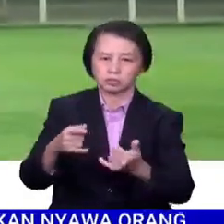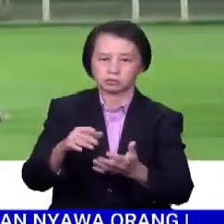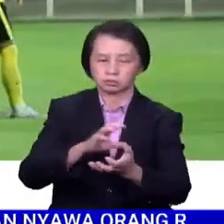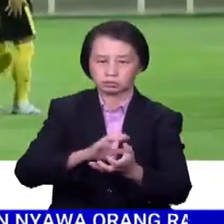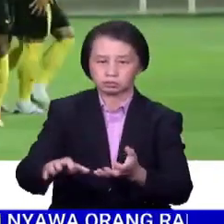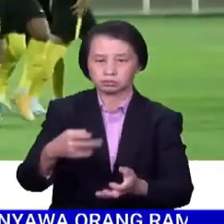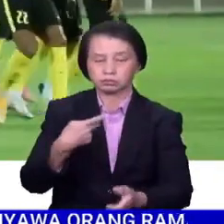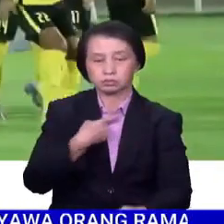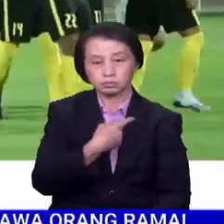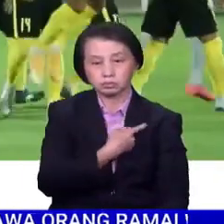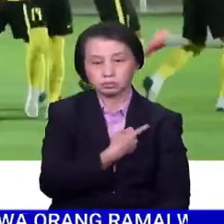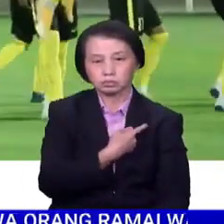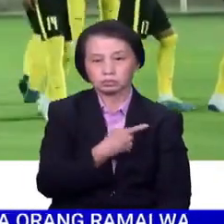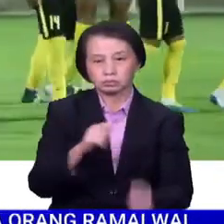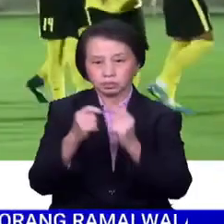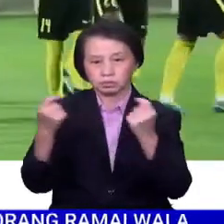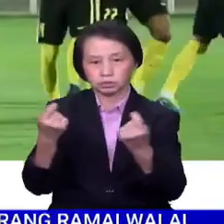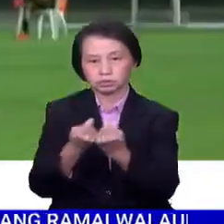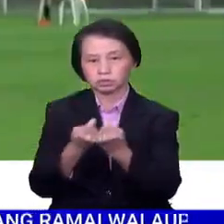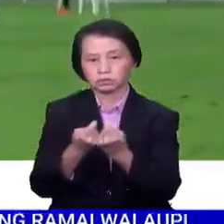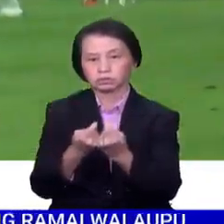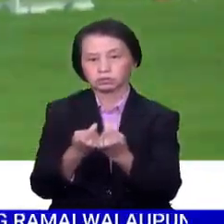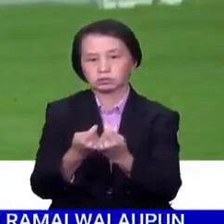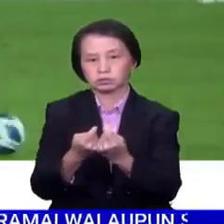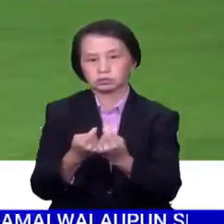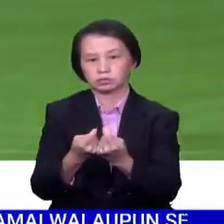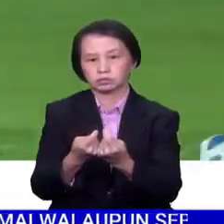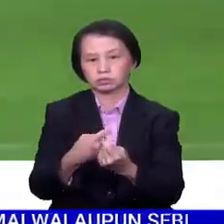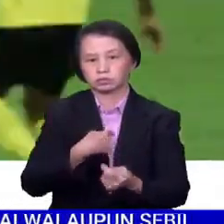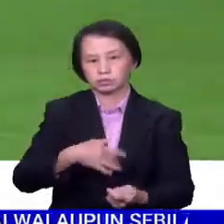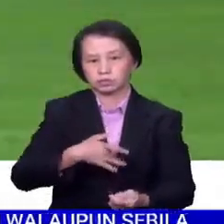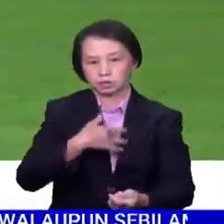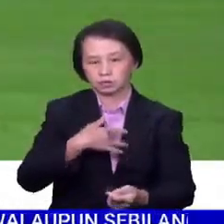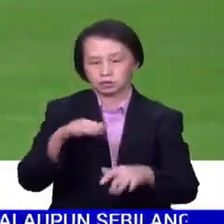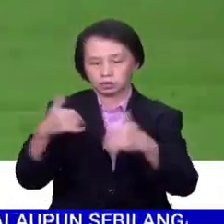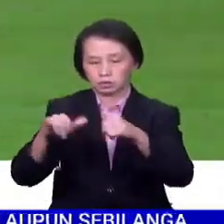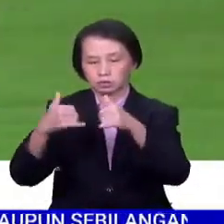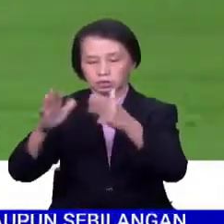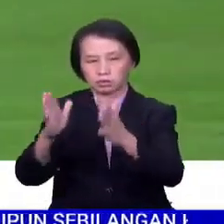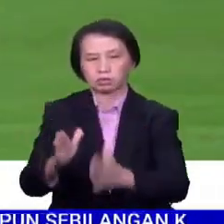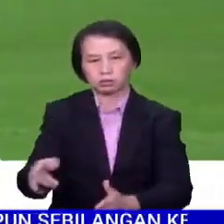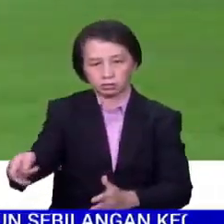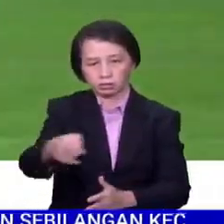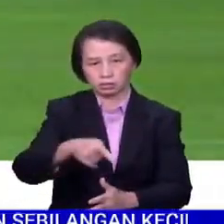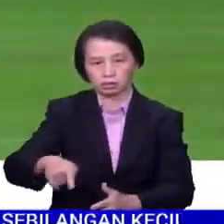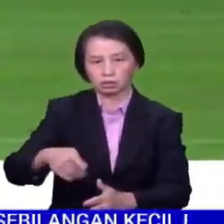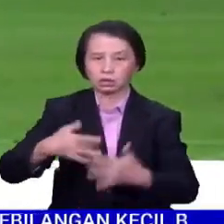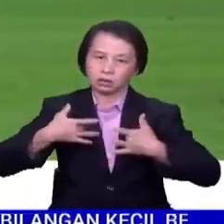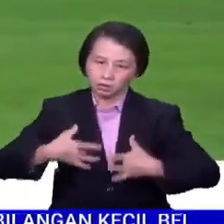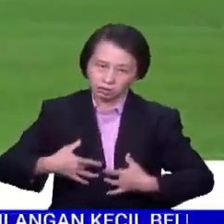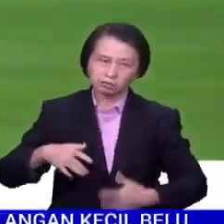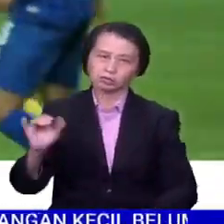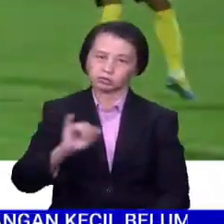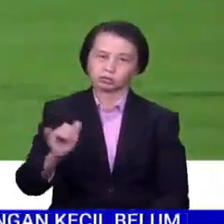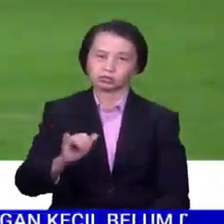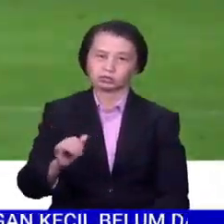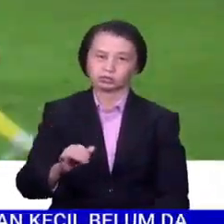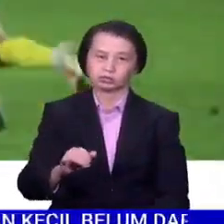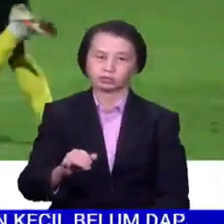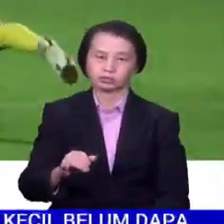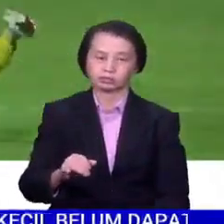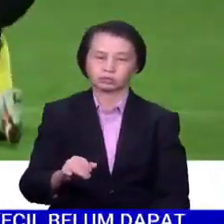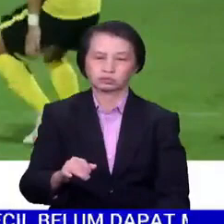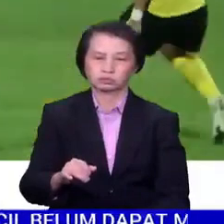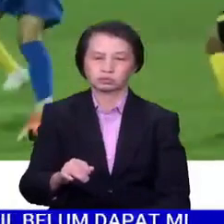menjejaskan kita punya apa, timnya moral. Saya rasa pemain-pemain pun rasa kecewa juga atas keputusan